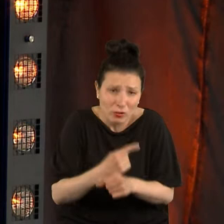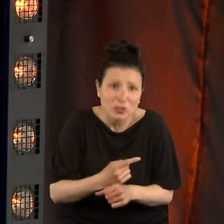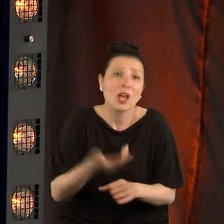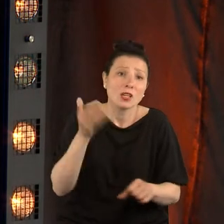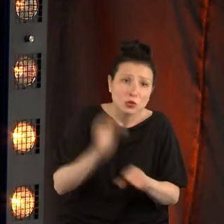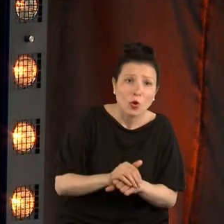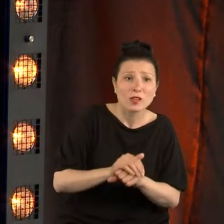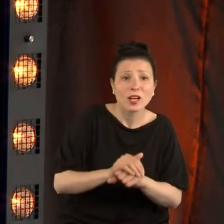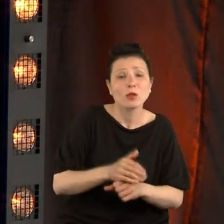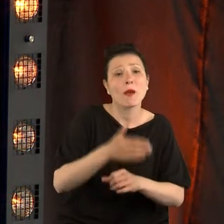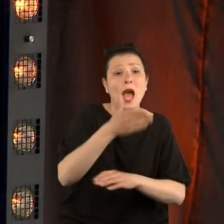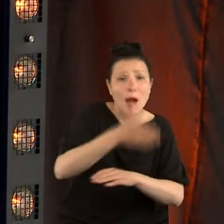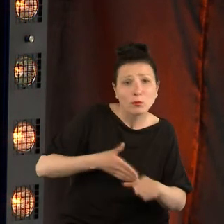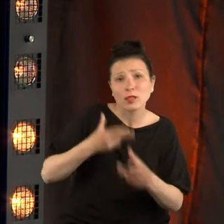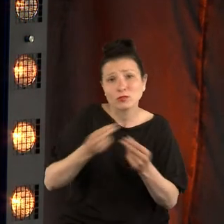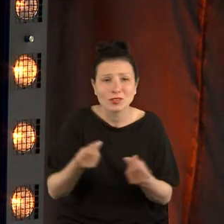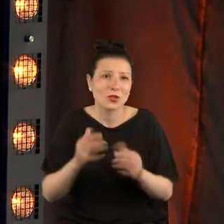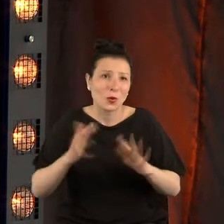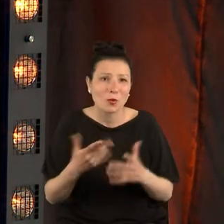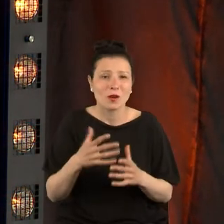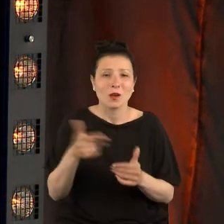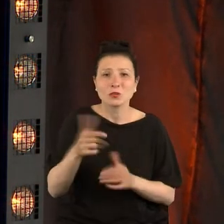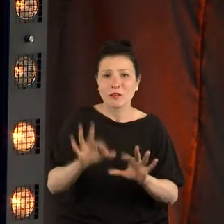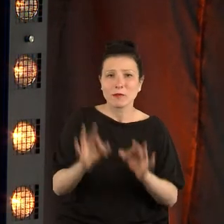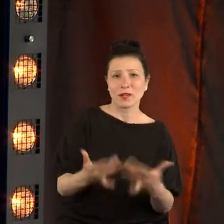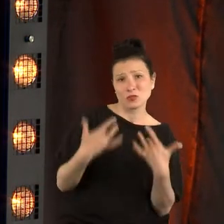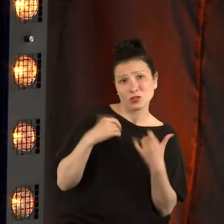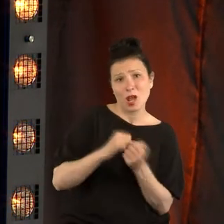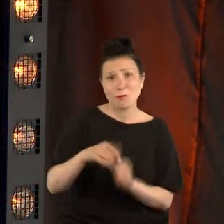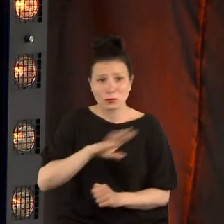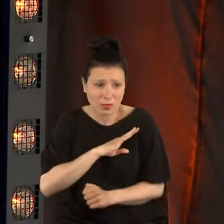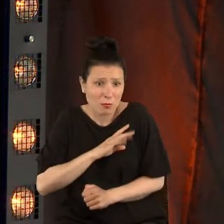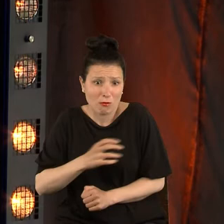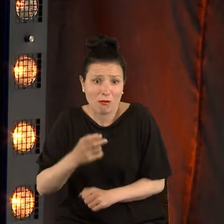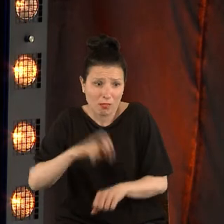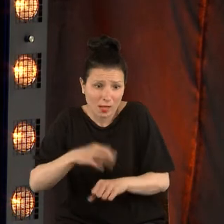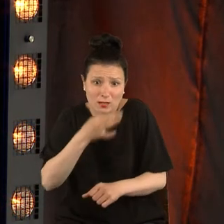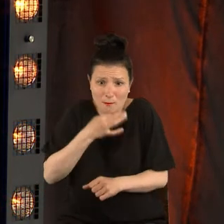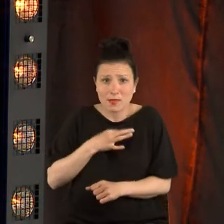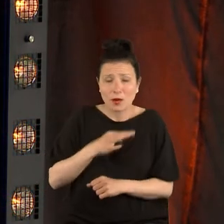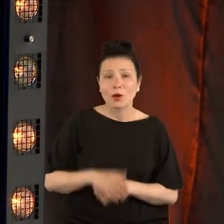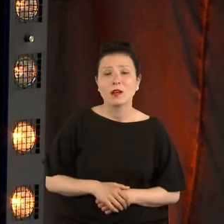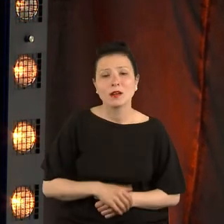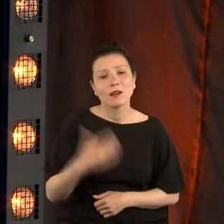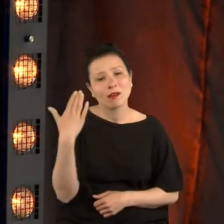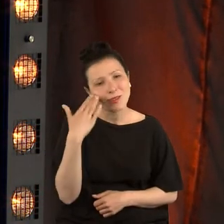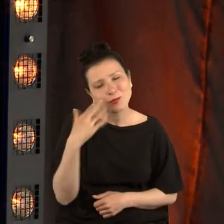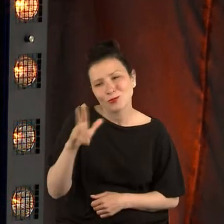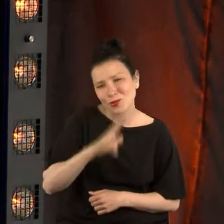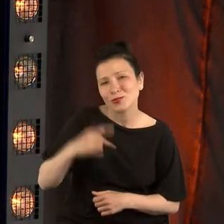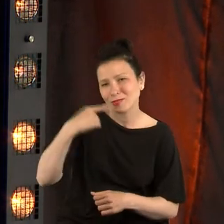Tak, tak naprawdę na życie czy śmierć, bo to było takie pytanie zadał mi lekarz. Oczywiście wiadomo, że decydowali